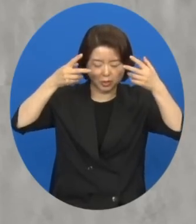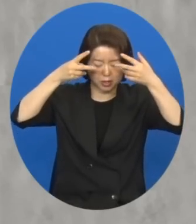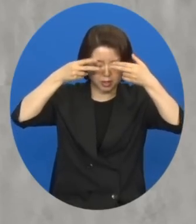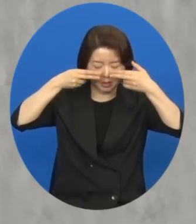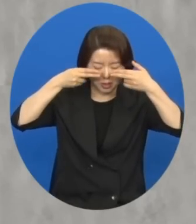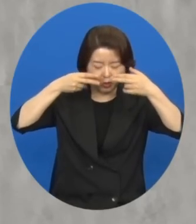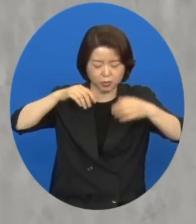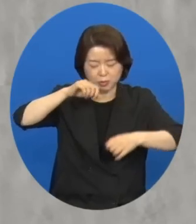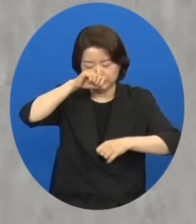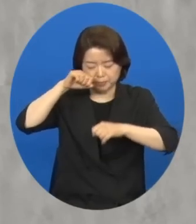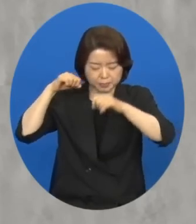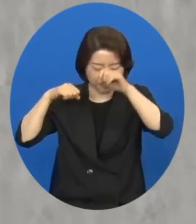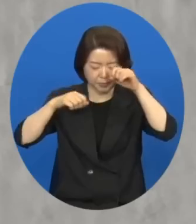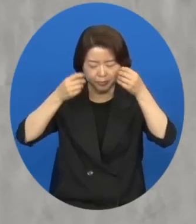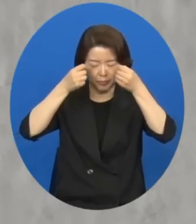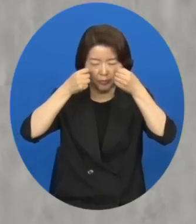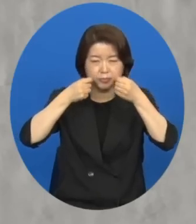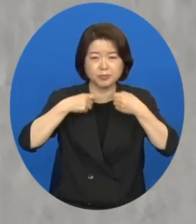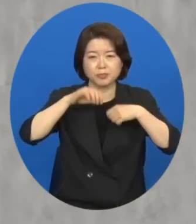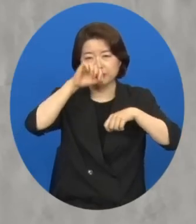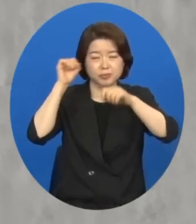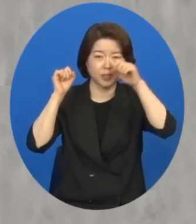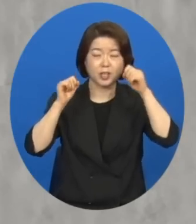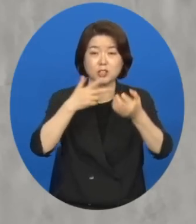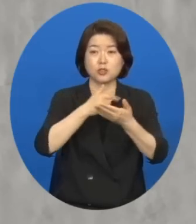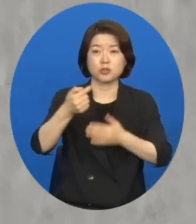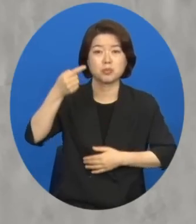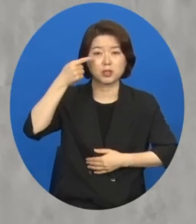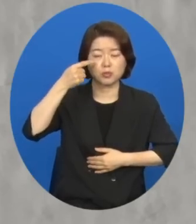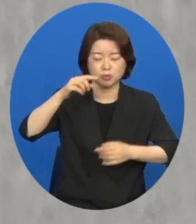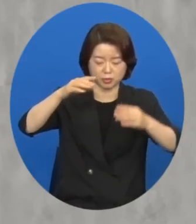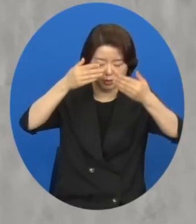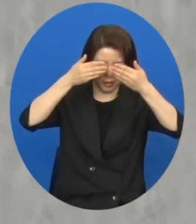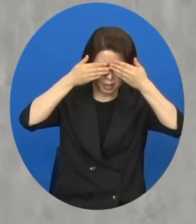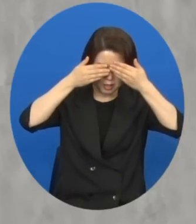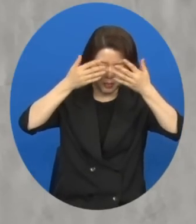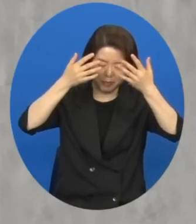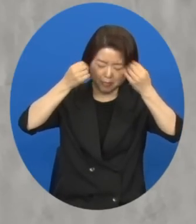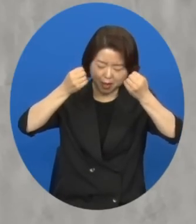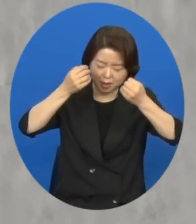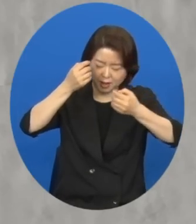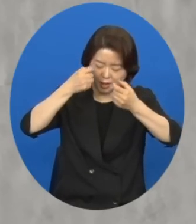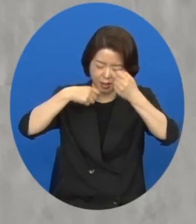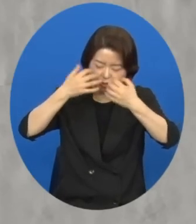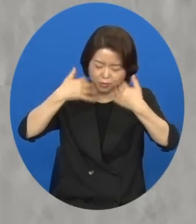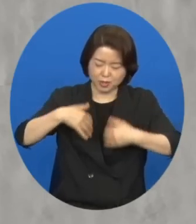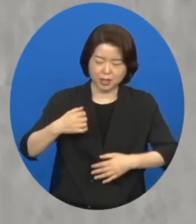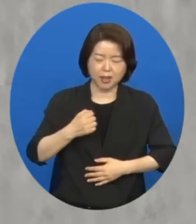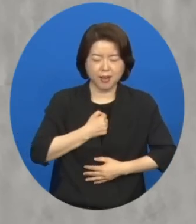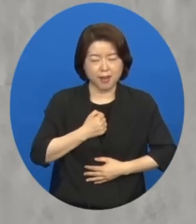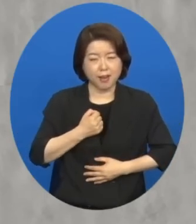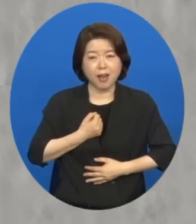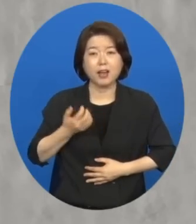눈물을 닦았다. 주님의 눈을 가리며 나는 참 많이 울었다. 가슴이 답답한